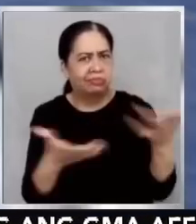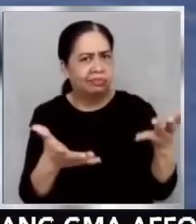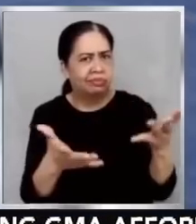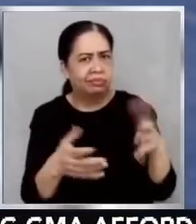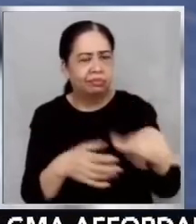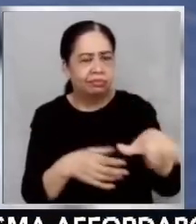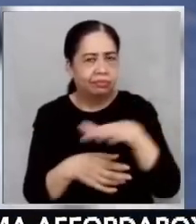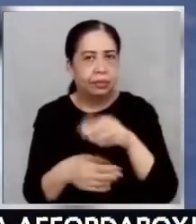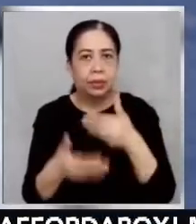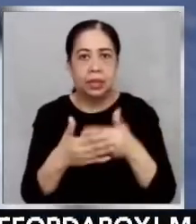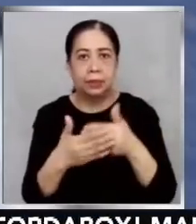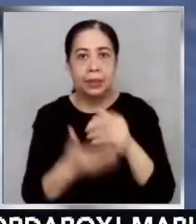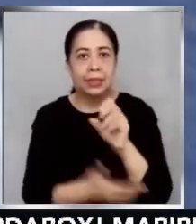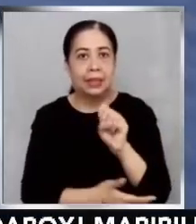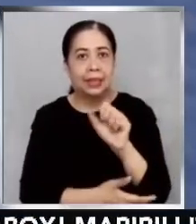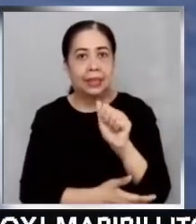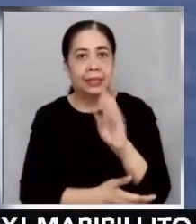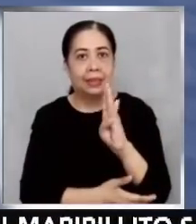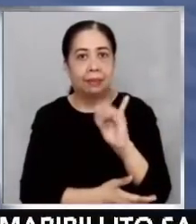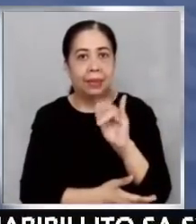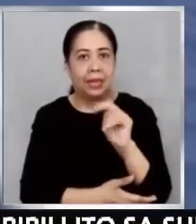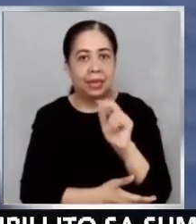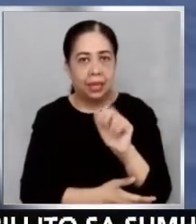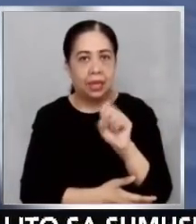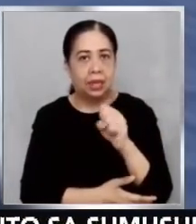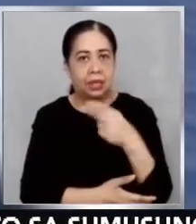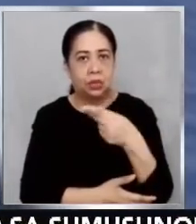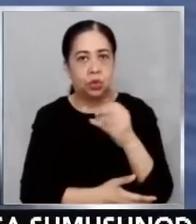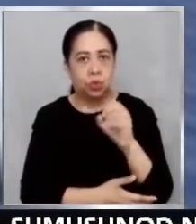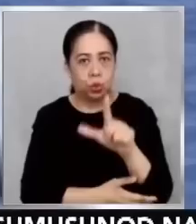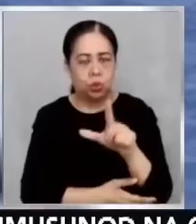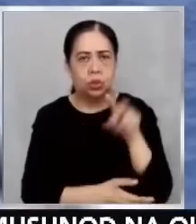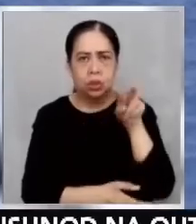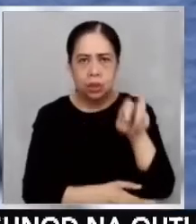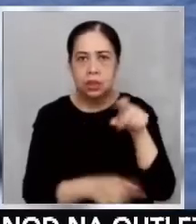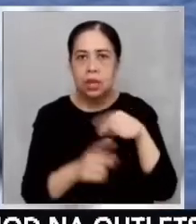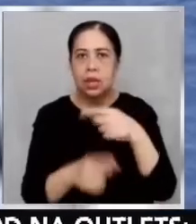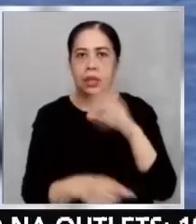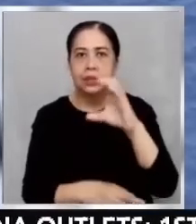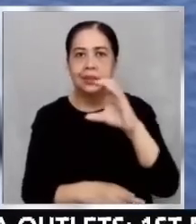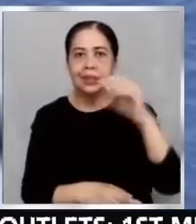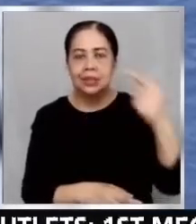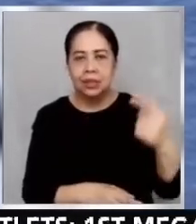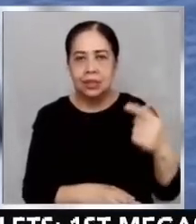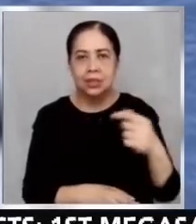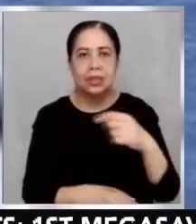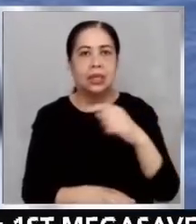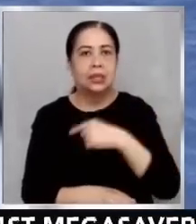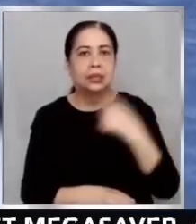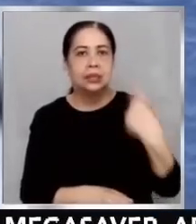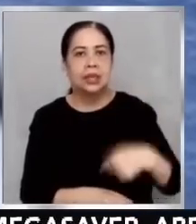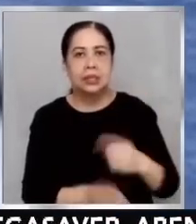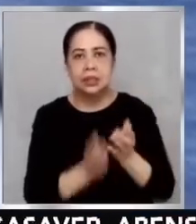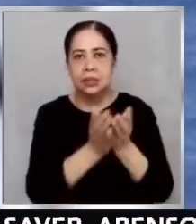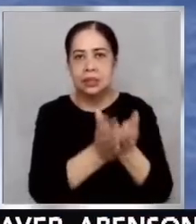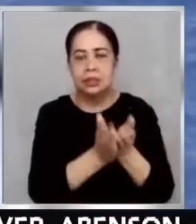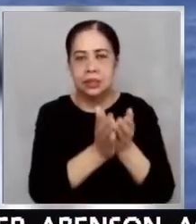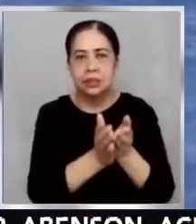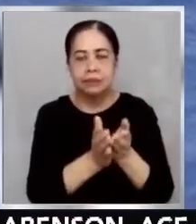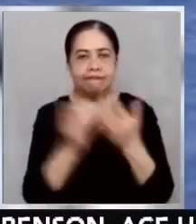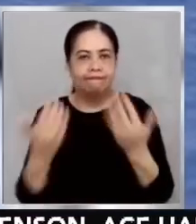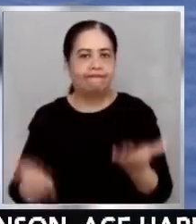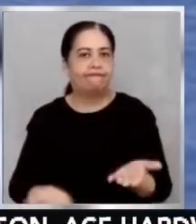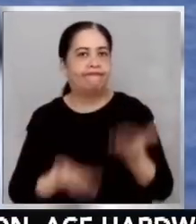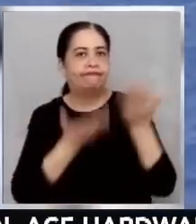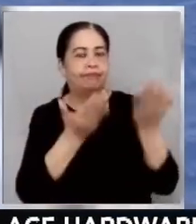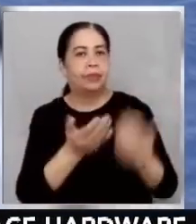o Escoda Shoal naman, nakitang nagpapatrolya ang Chinese Coast Guard at Chinese Military Vessel. Isinumitin na ng WESCOM ang